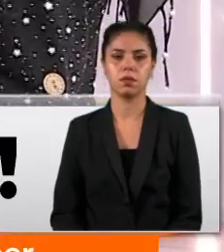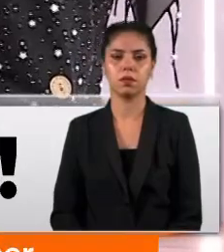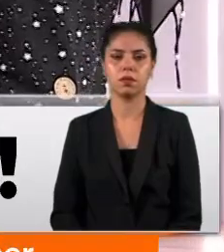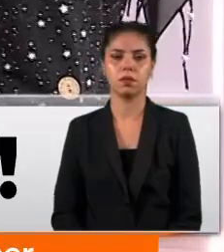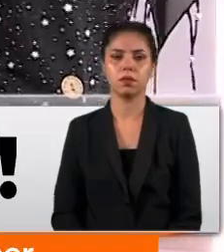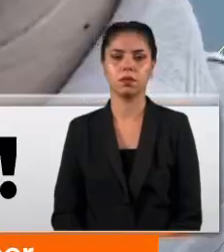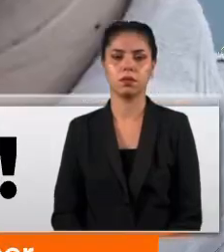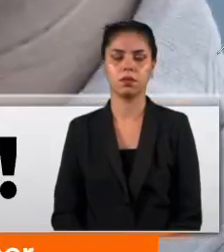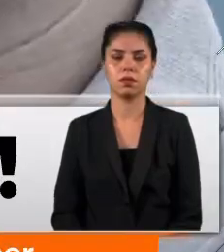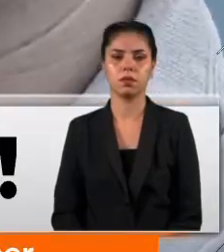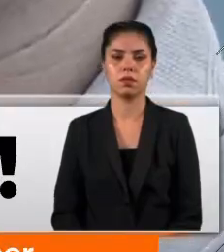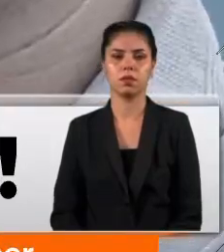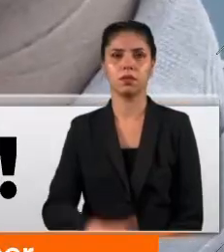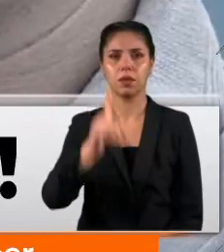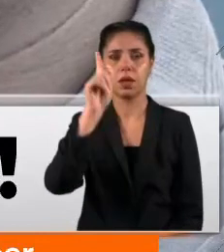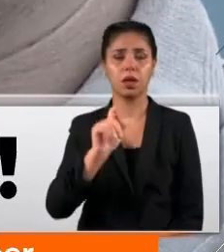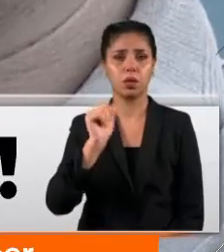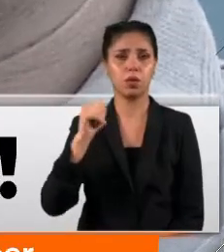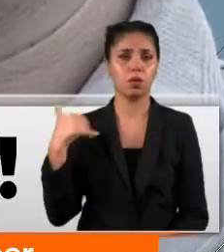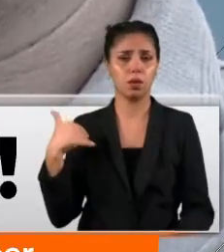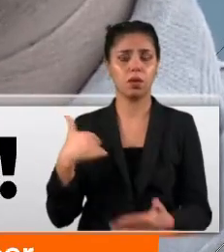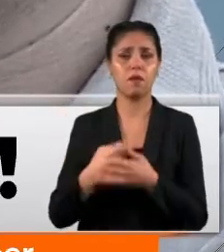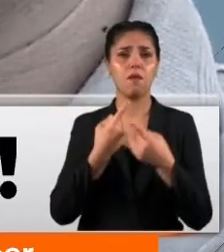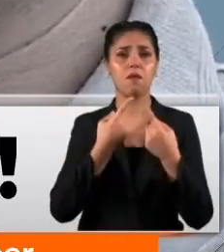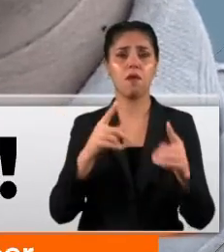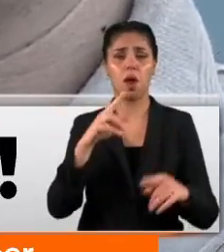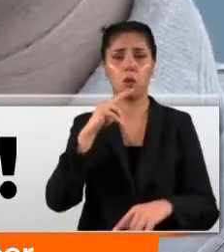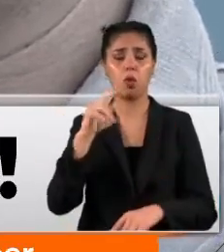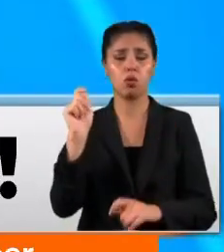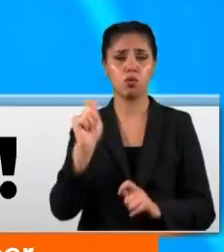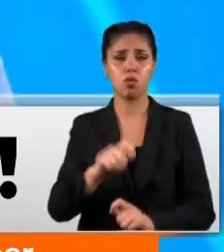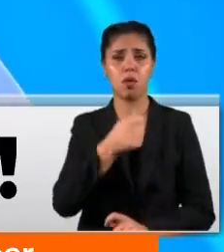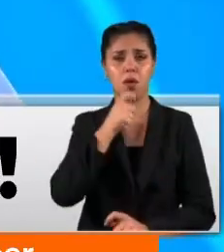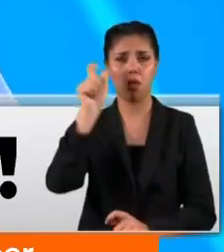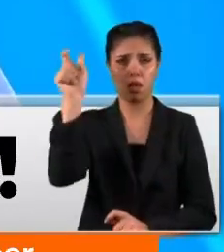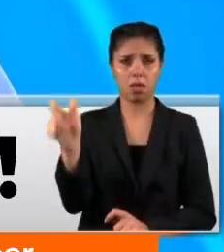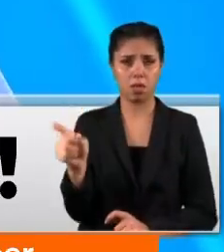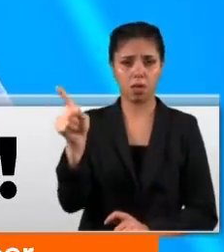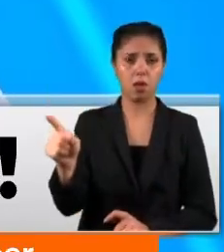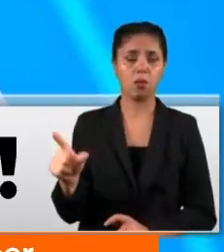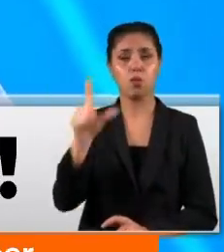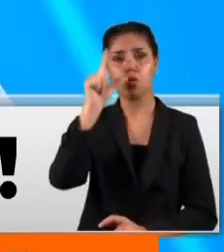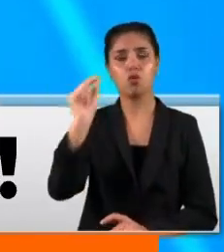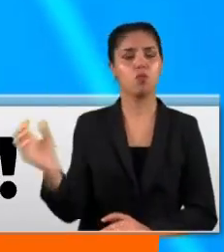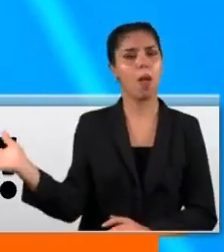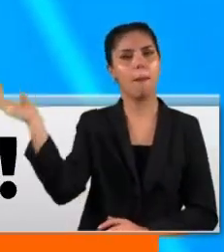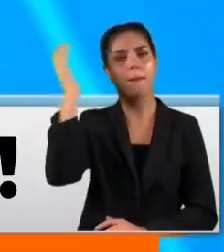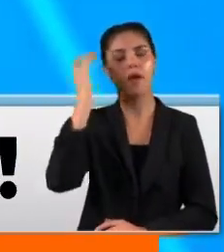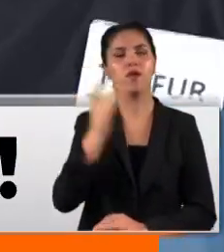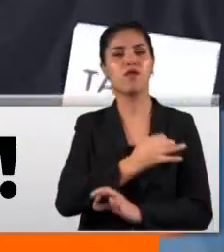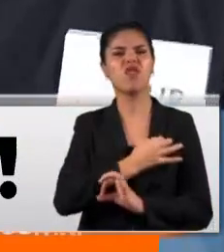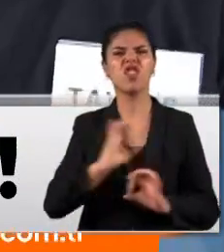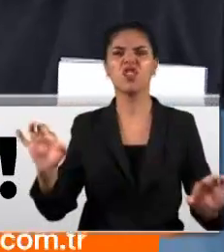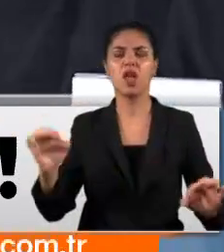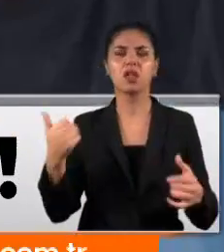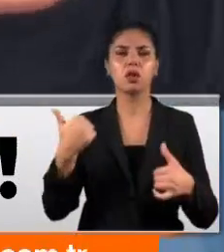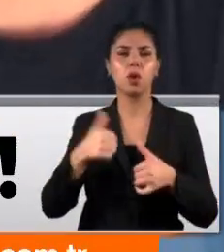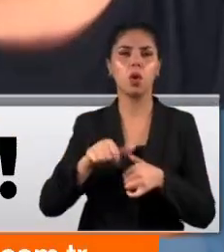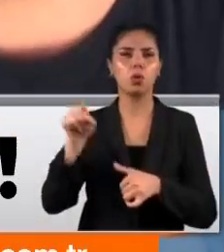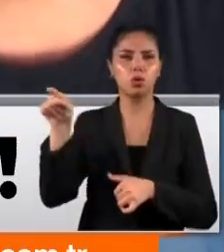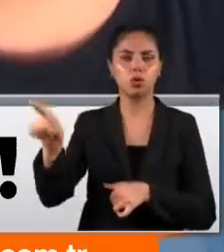alacaktım başucumda. İlk günden bu yana çelişkili söylemleri vardı. Şüpheli listesinin hep en başındaydı. Cani Koca 115